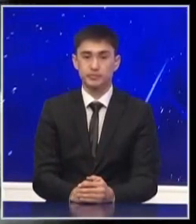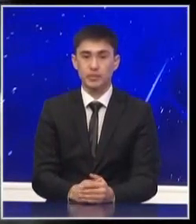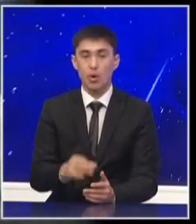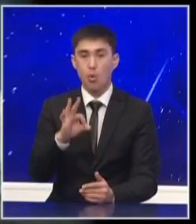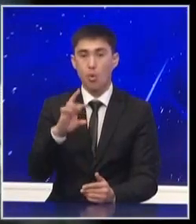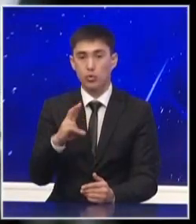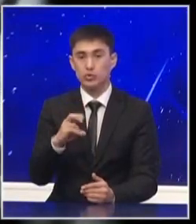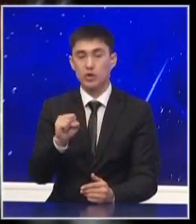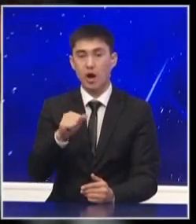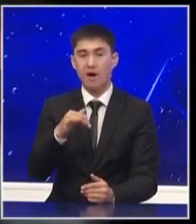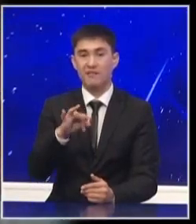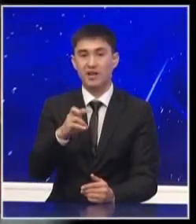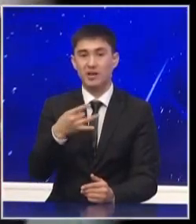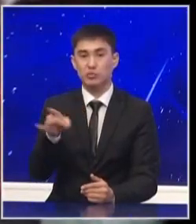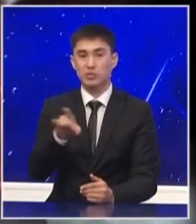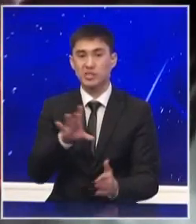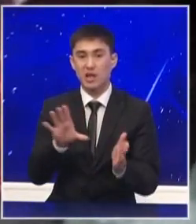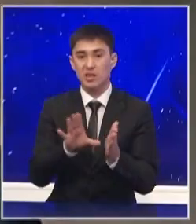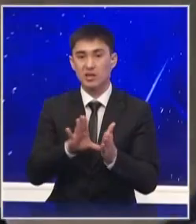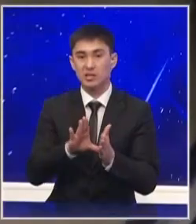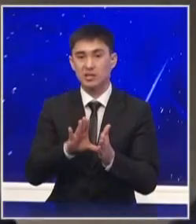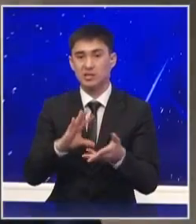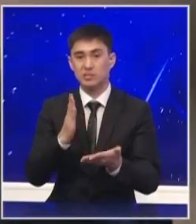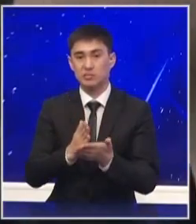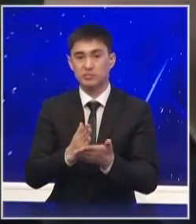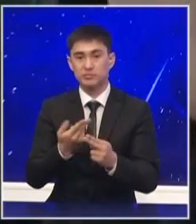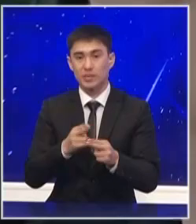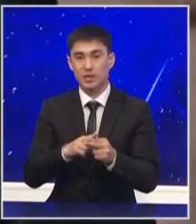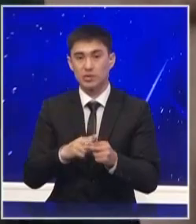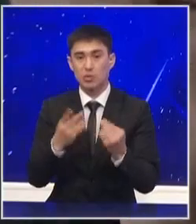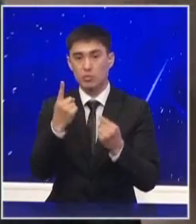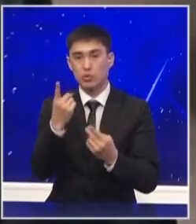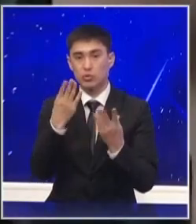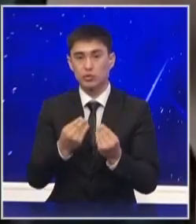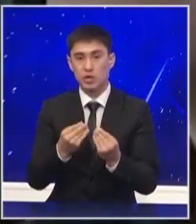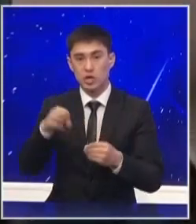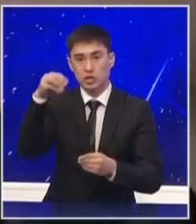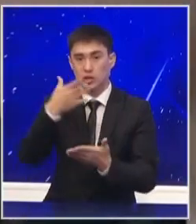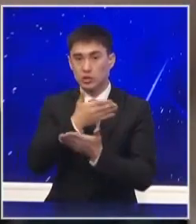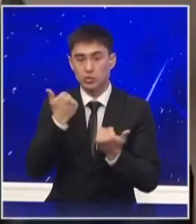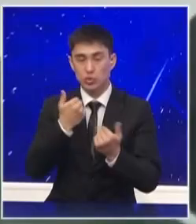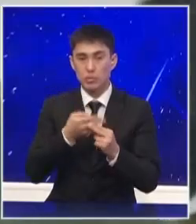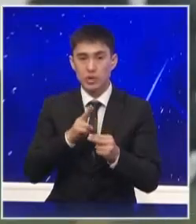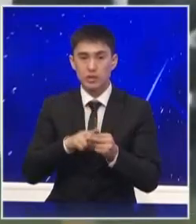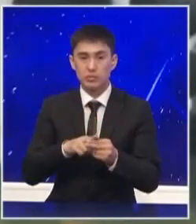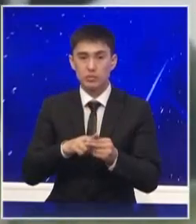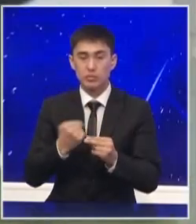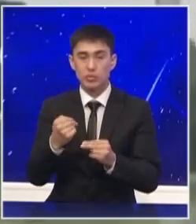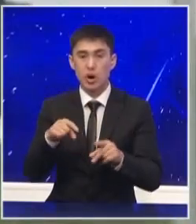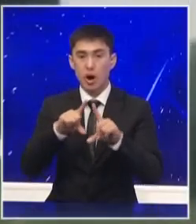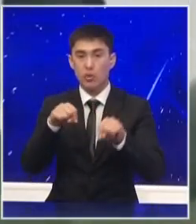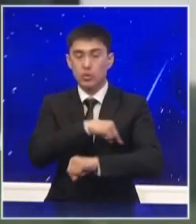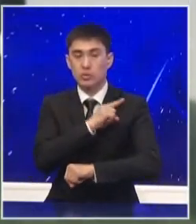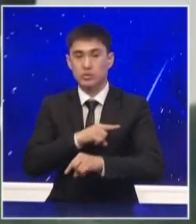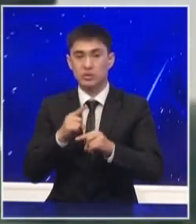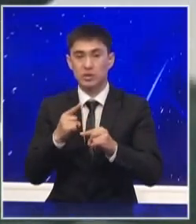Оңтүстік Африка Республикасының энергетика дағдарысы жайлап алды. Бұл елде қазір күніне 10 сағатқа дейін жарық болмайды. Бұдан бірінші кезекте ауруханалар зардеп